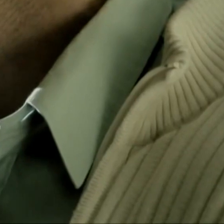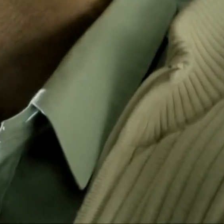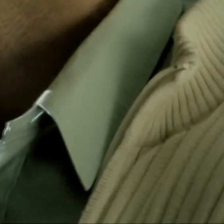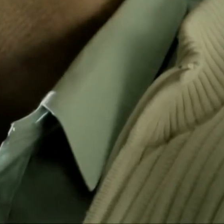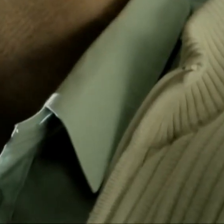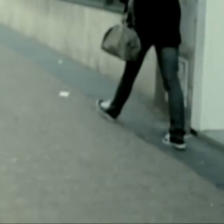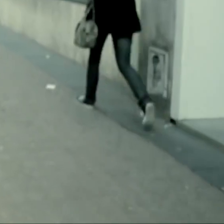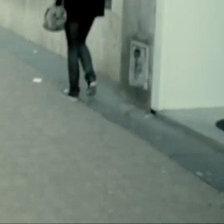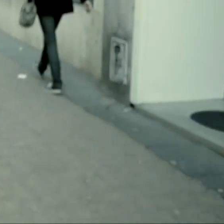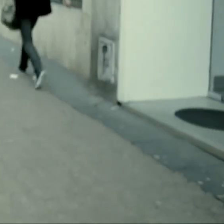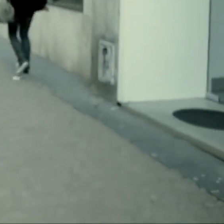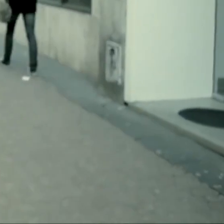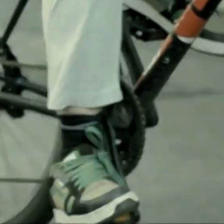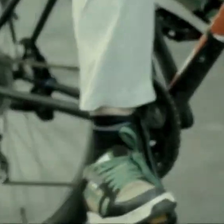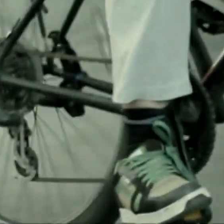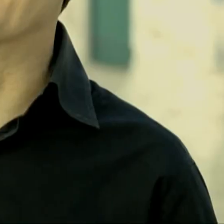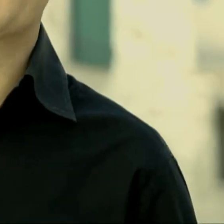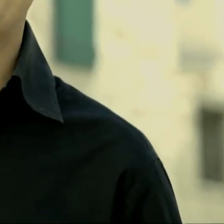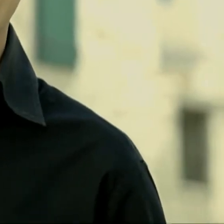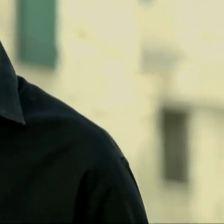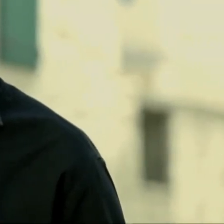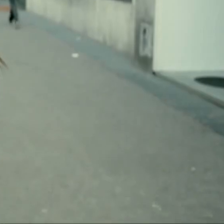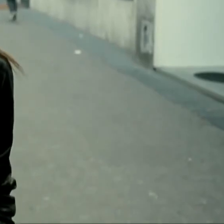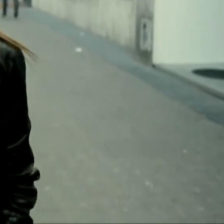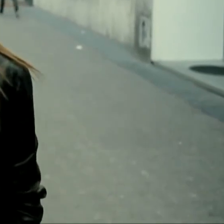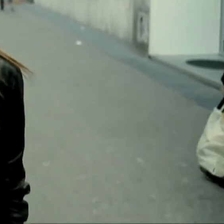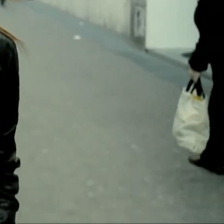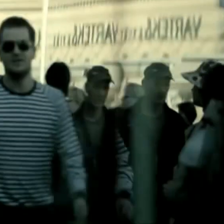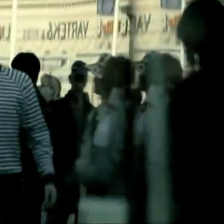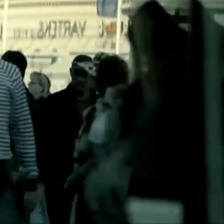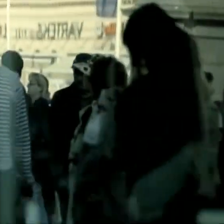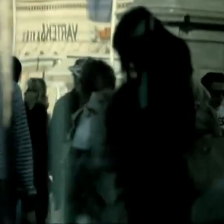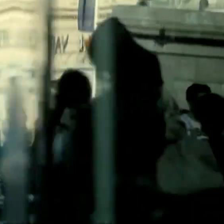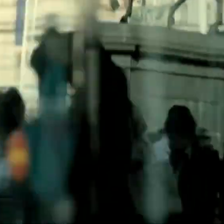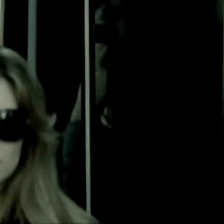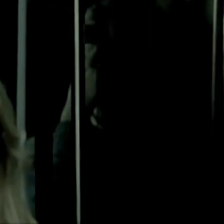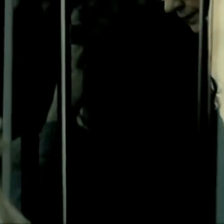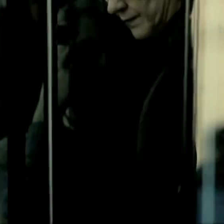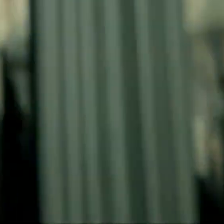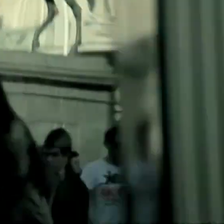Mogu živjeti život dostojan čovjeka.